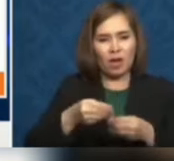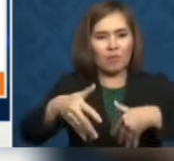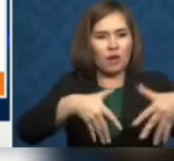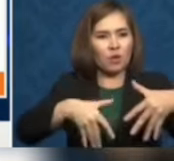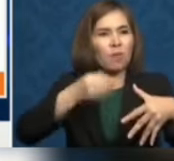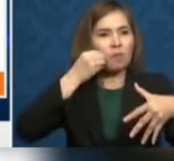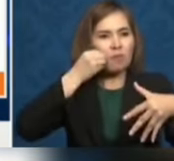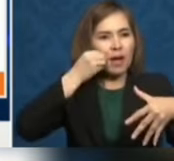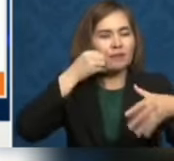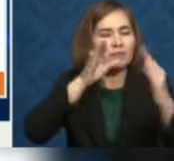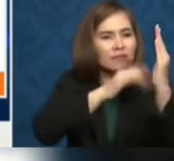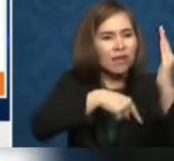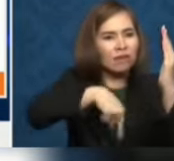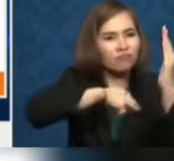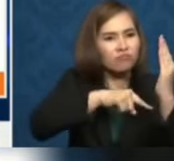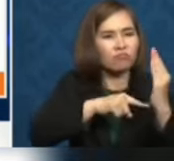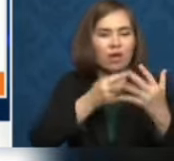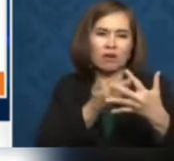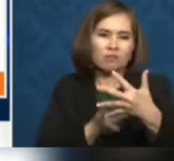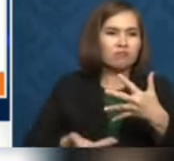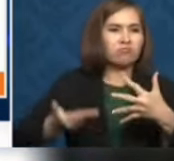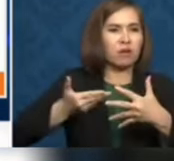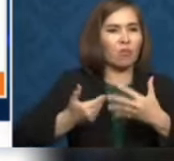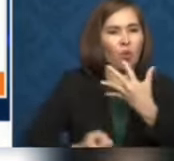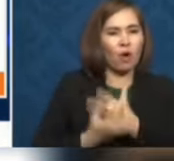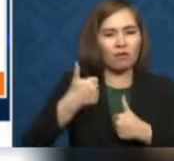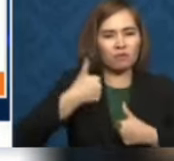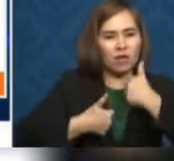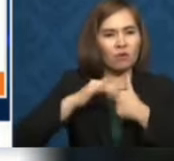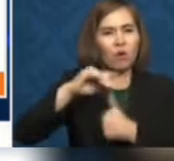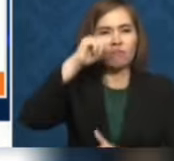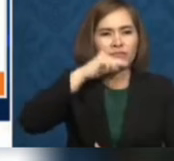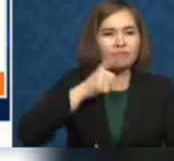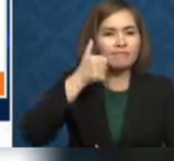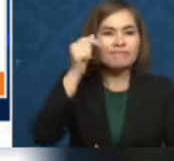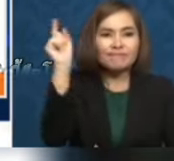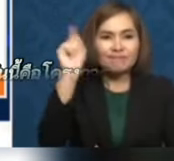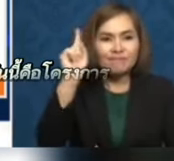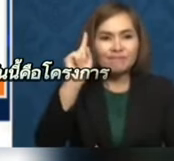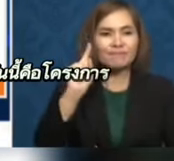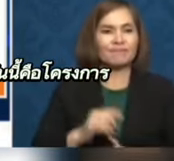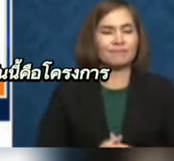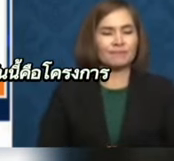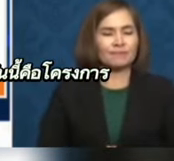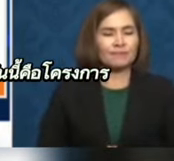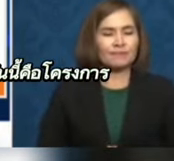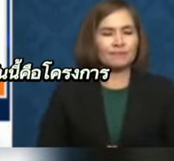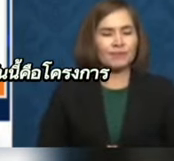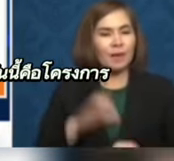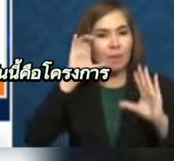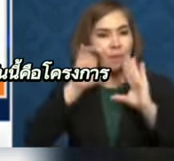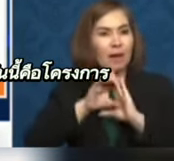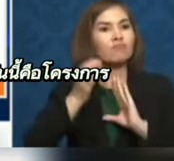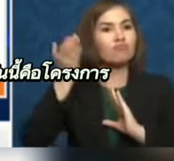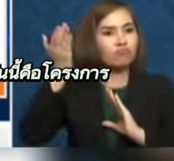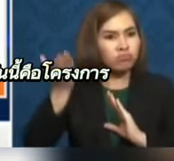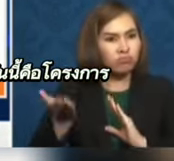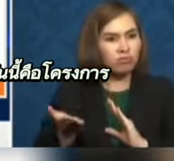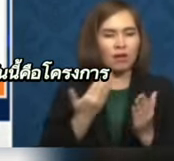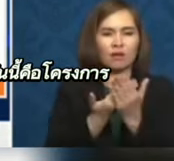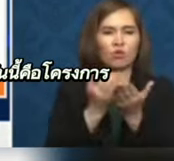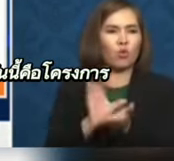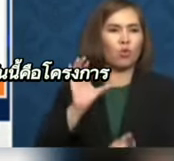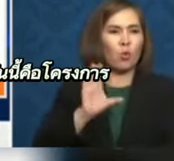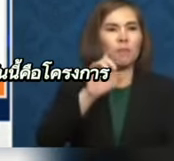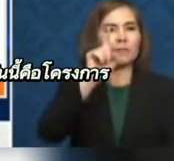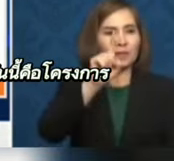และยกระดับขีดความสามารถในการแข่งขันของประเทศได้บ้างภาพที่ท่านประธานเห็นตอนนี้นะครับฝั่งซ้าย 1ล้านล้าน